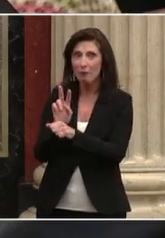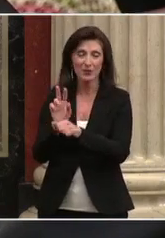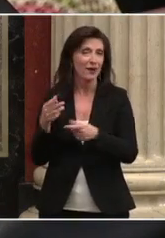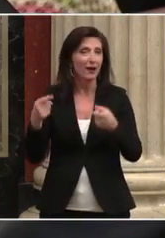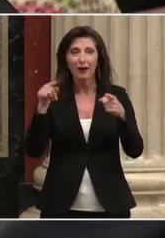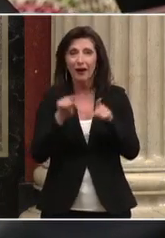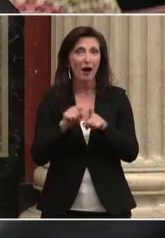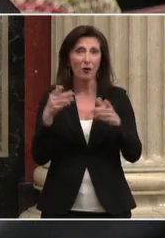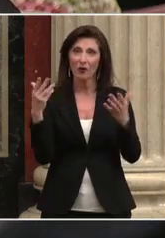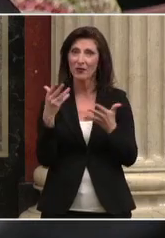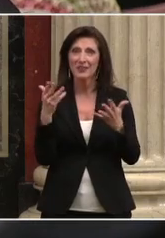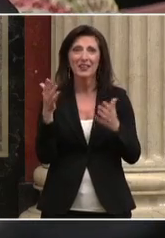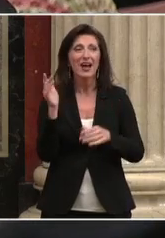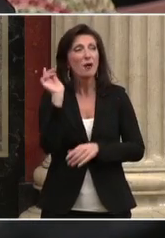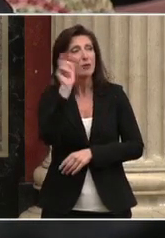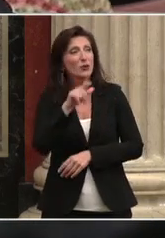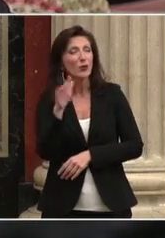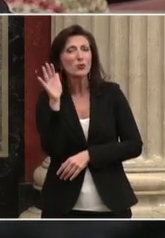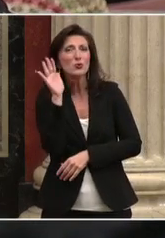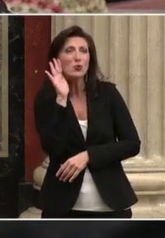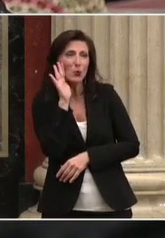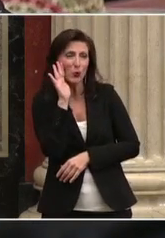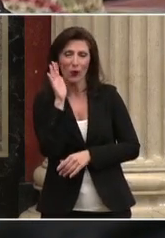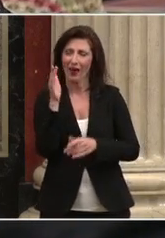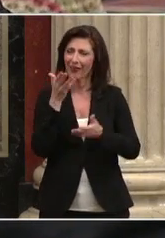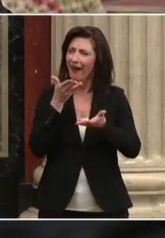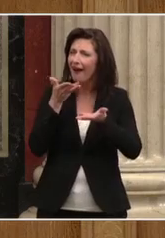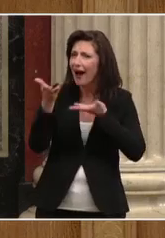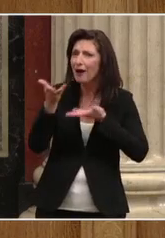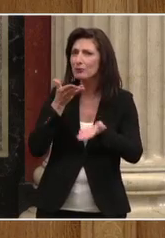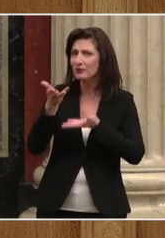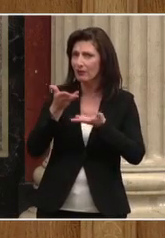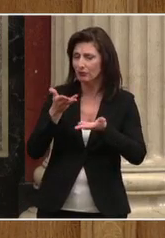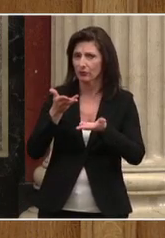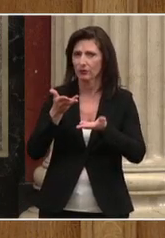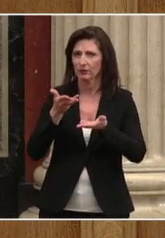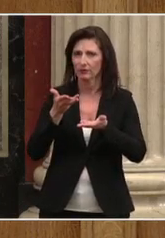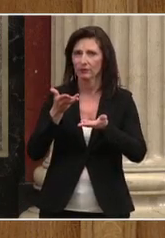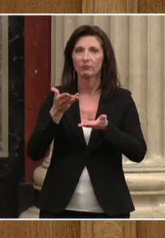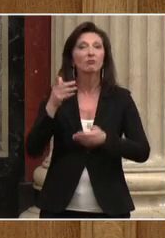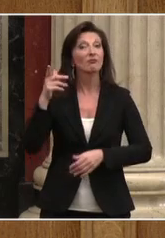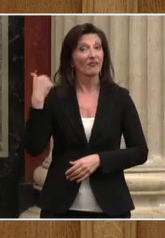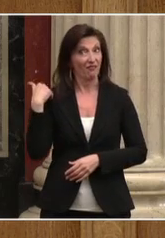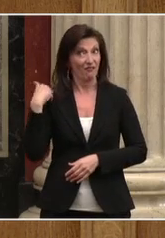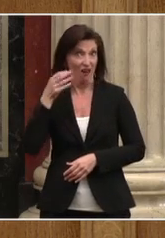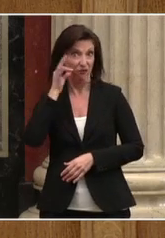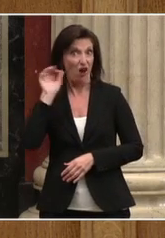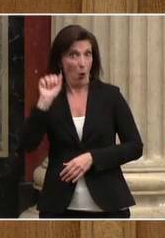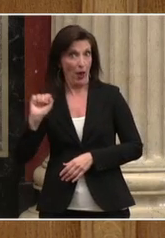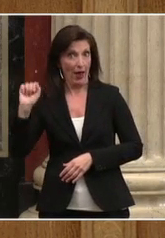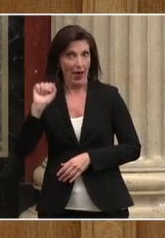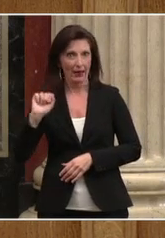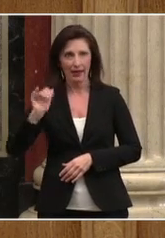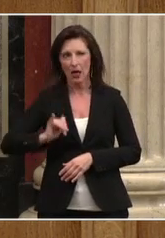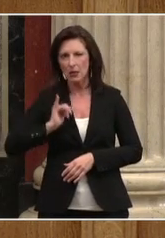auch das einander zuhören, das Miteinander reden. In ihrer Rede an die Jugend hat Ilse